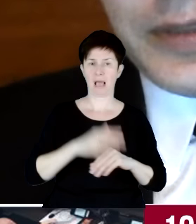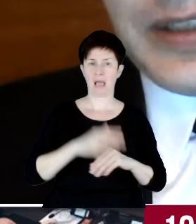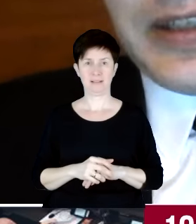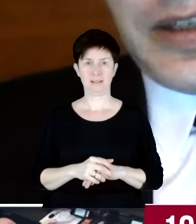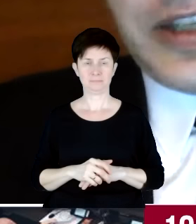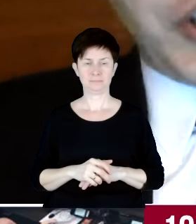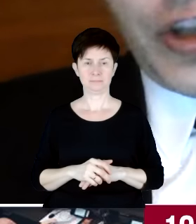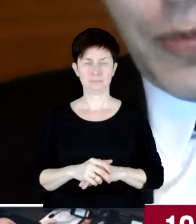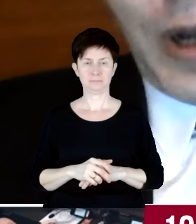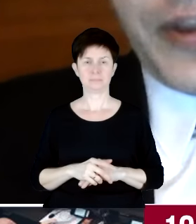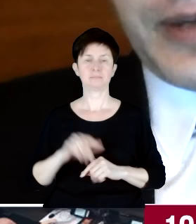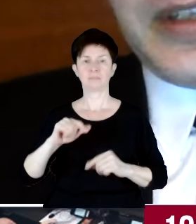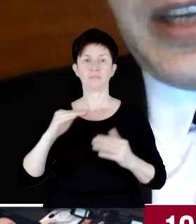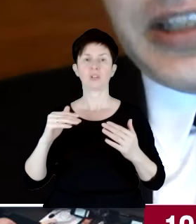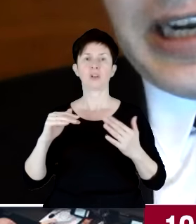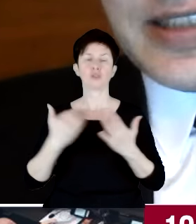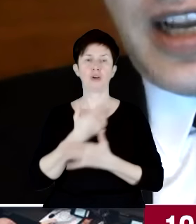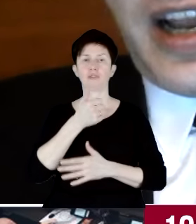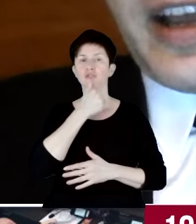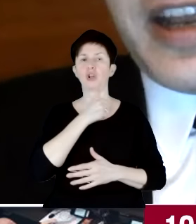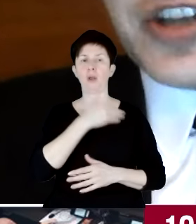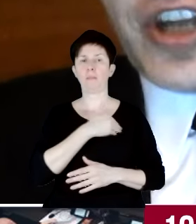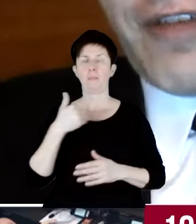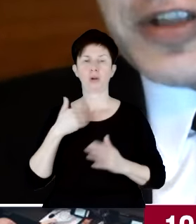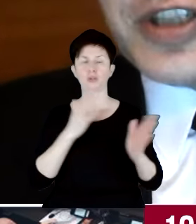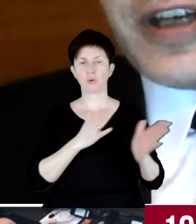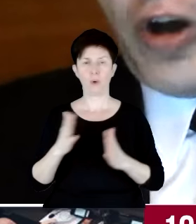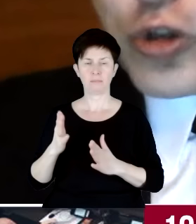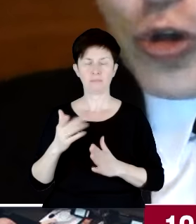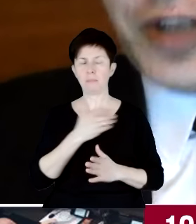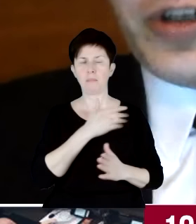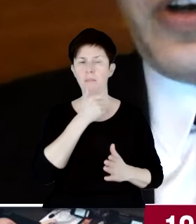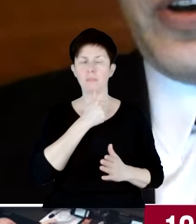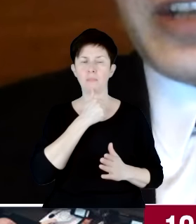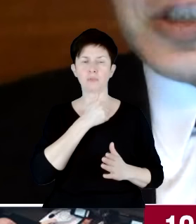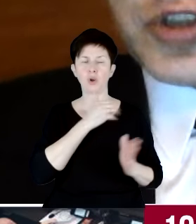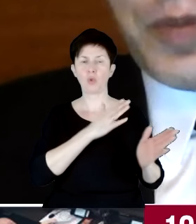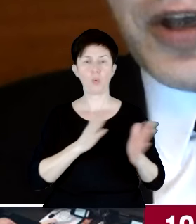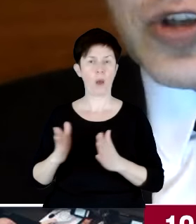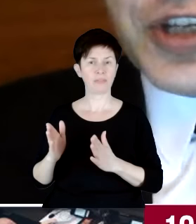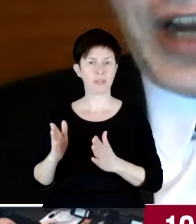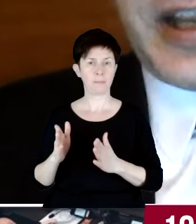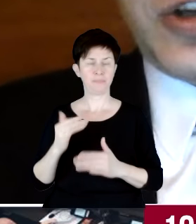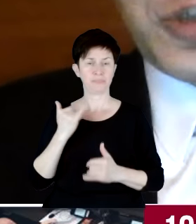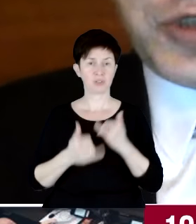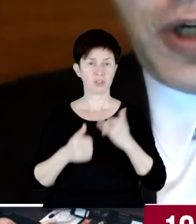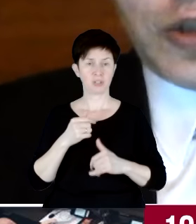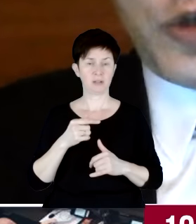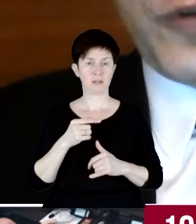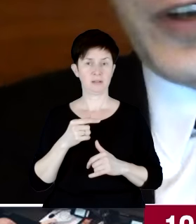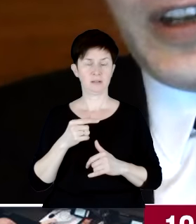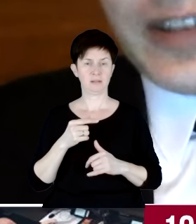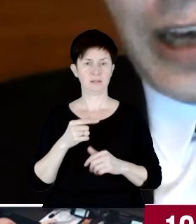Polskim Ładem, Zielonym Ładem. I teraz jeżeli właśnie odczuli to na sposobie rozliczania